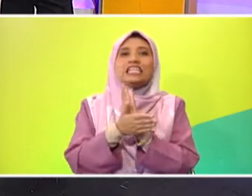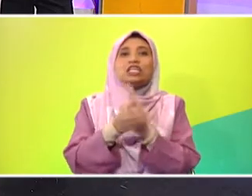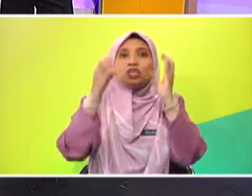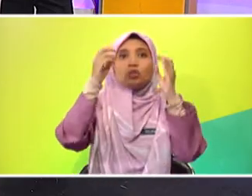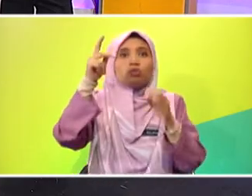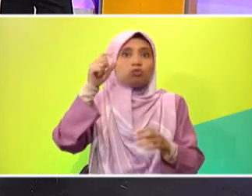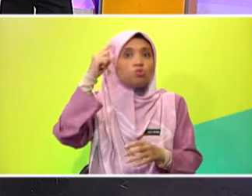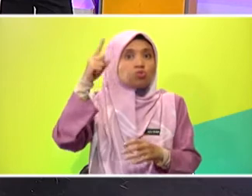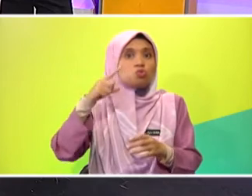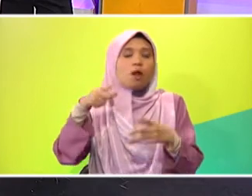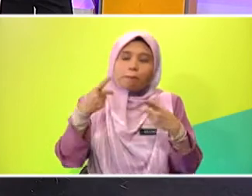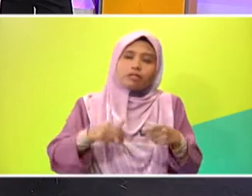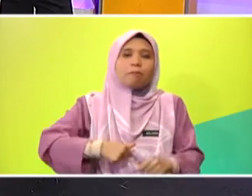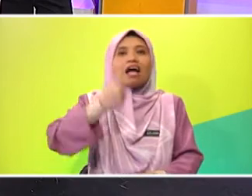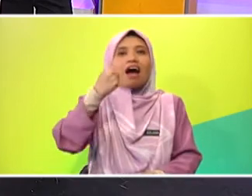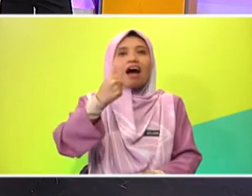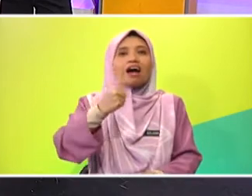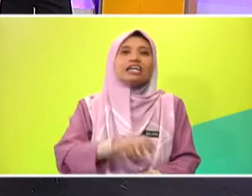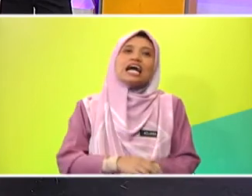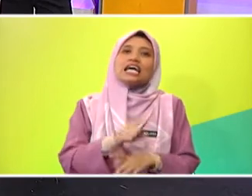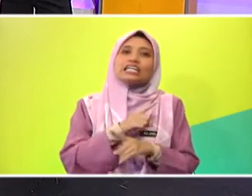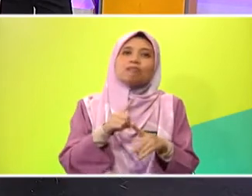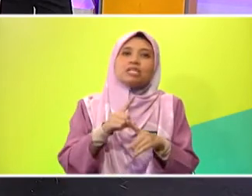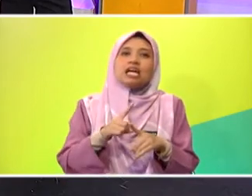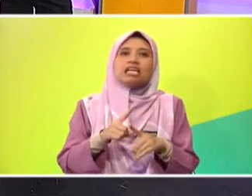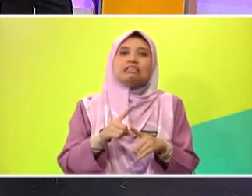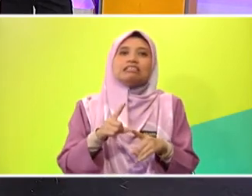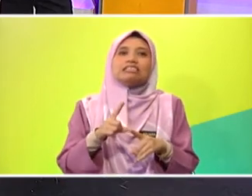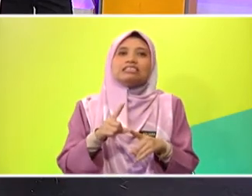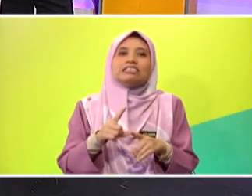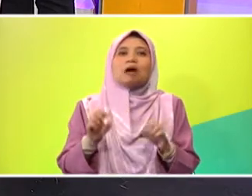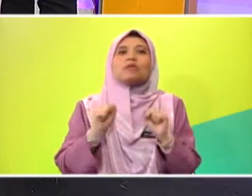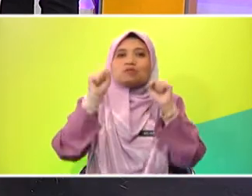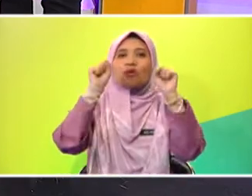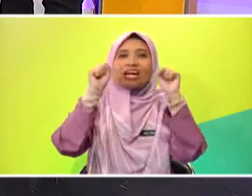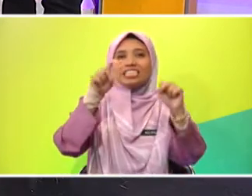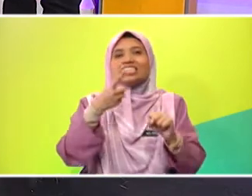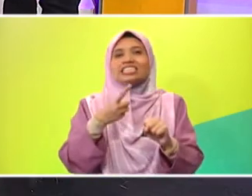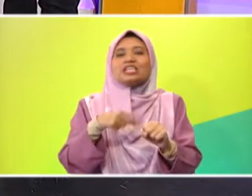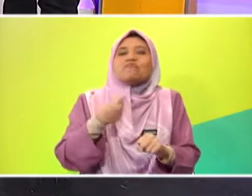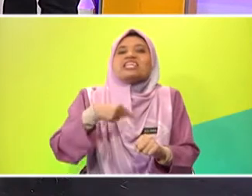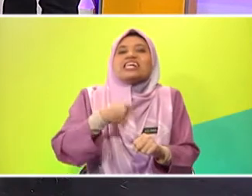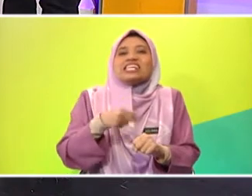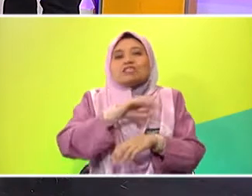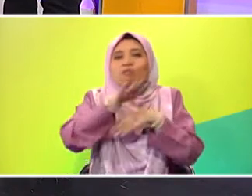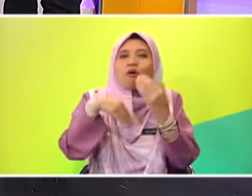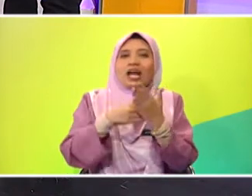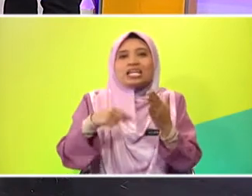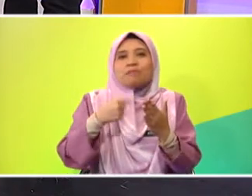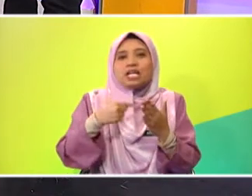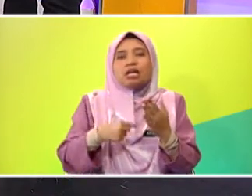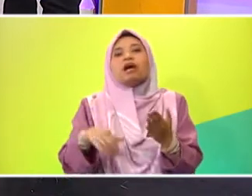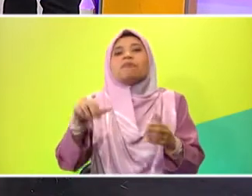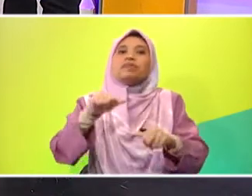nah ah menangis Muna buka menanggung satu yang menang sorak jika di bawah ada di dekat situ Itu the